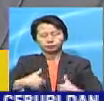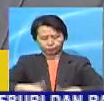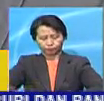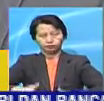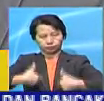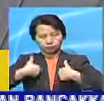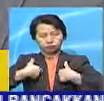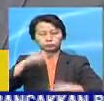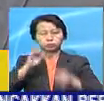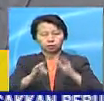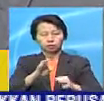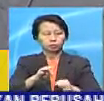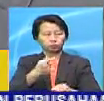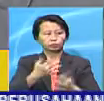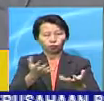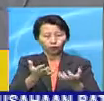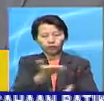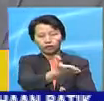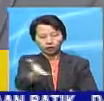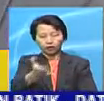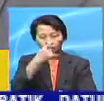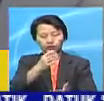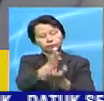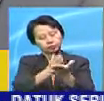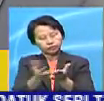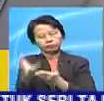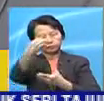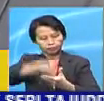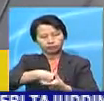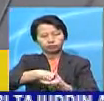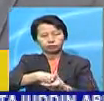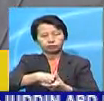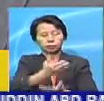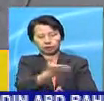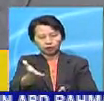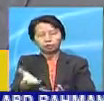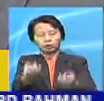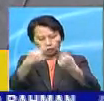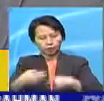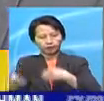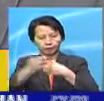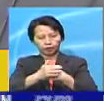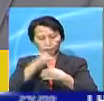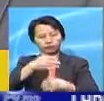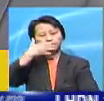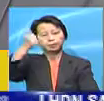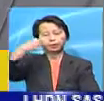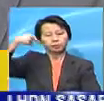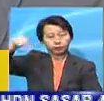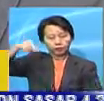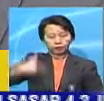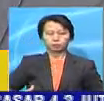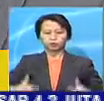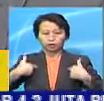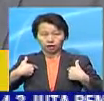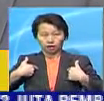We would want them, we would want to be part of them coming back with a better quality of life. So